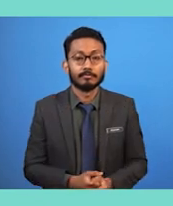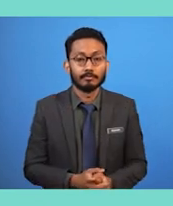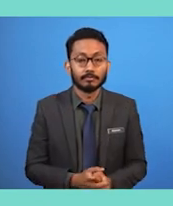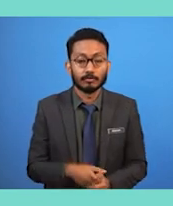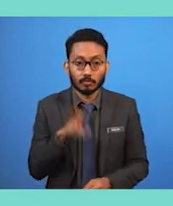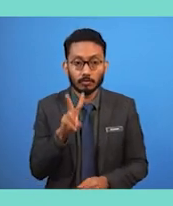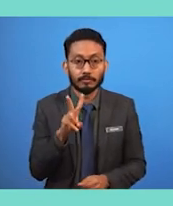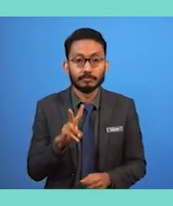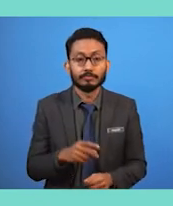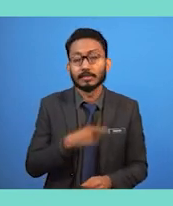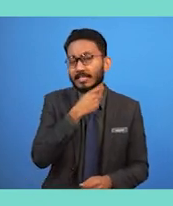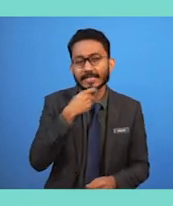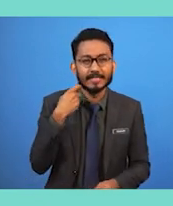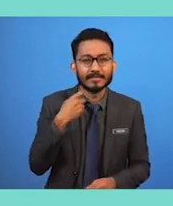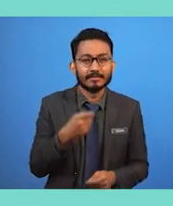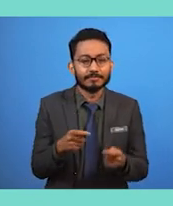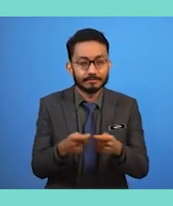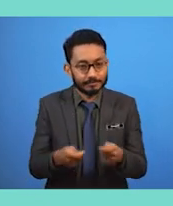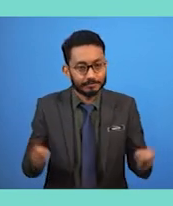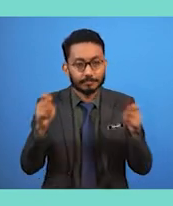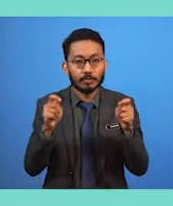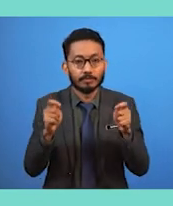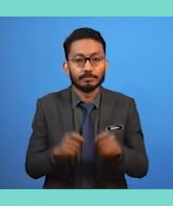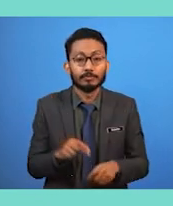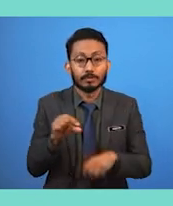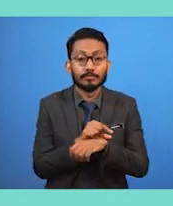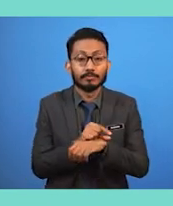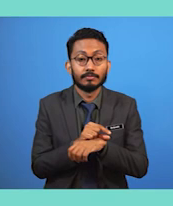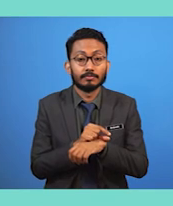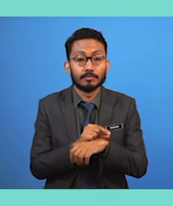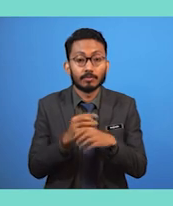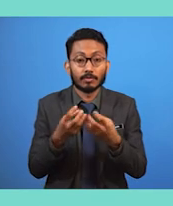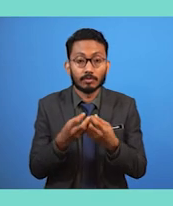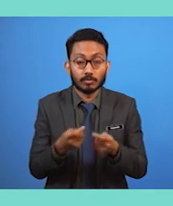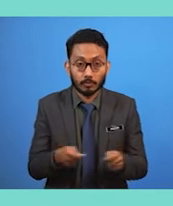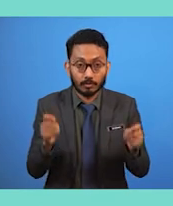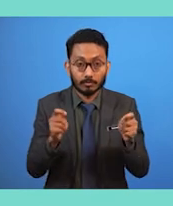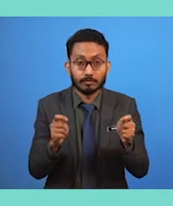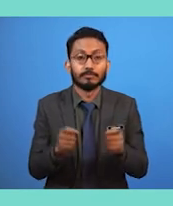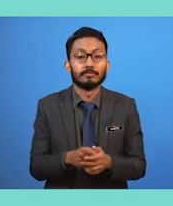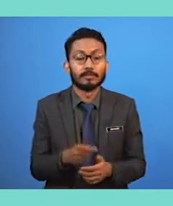kedua, mengeringkan tangki dan menuai menggunakan jaring halus di saluran air keluar.